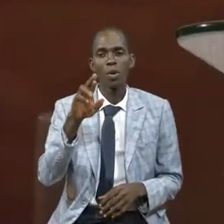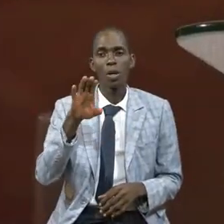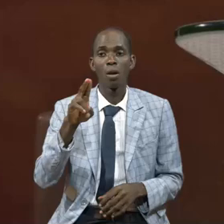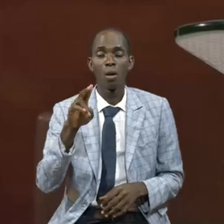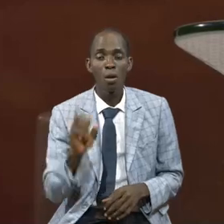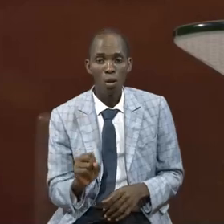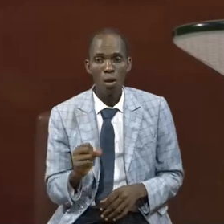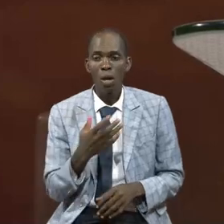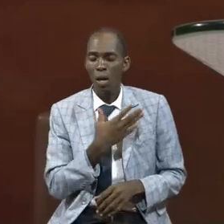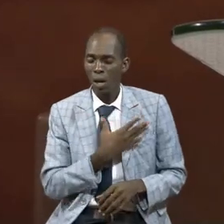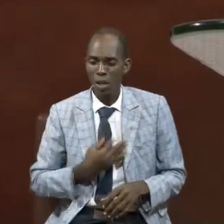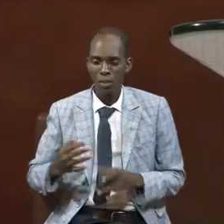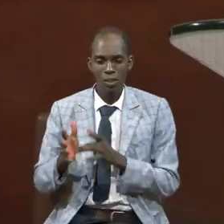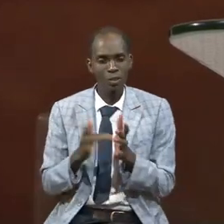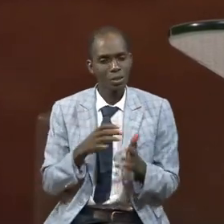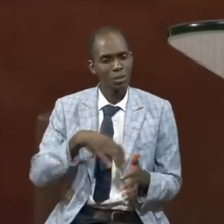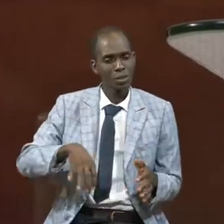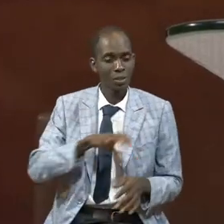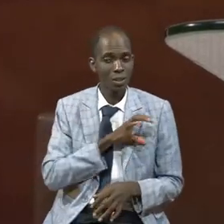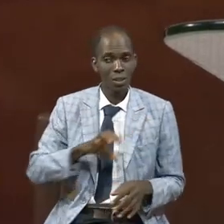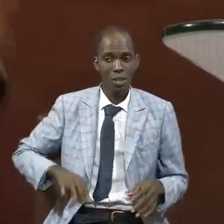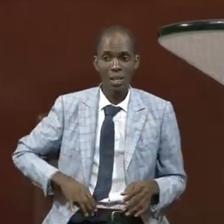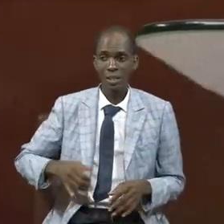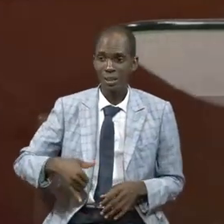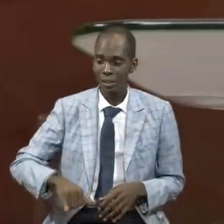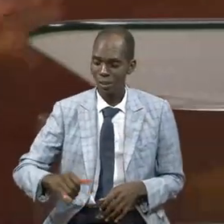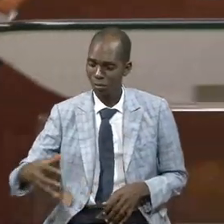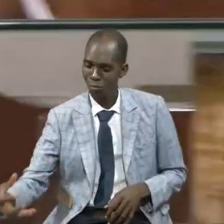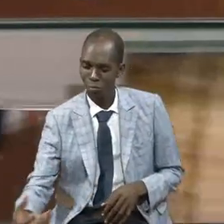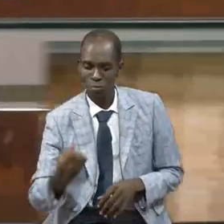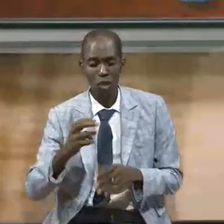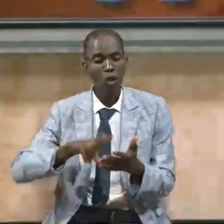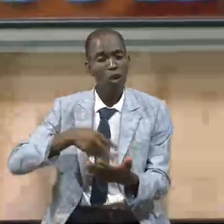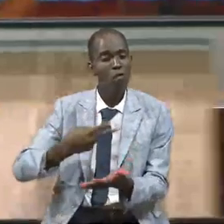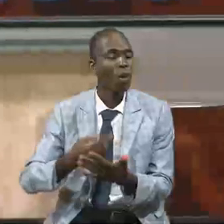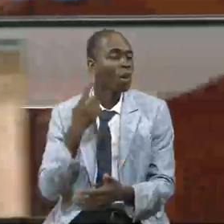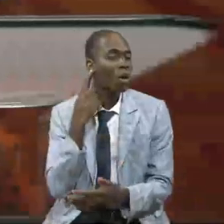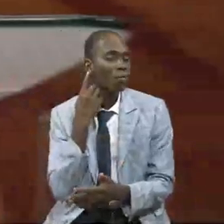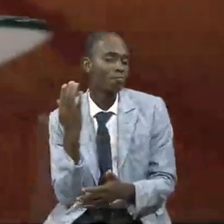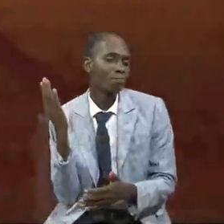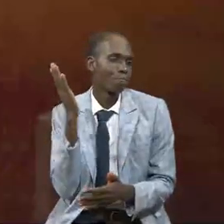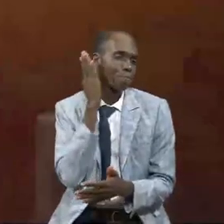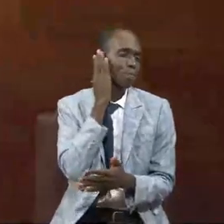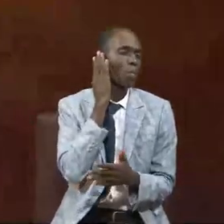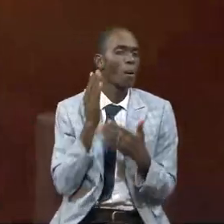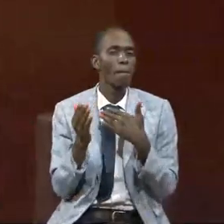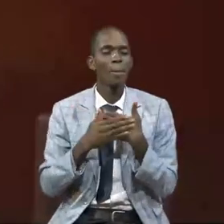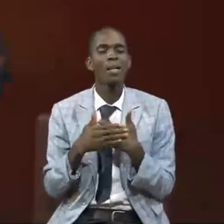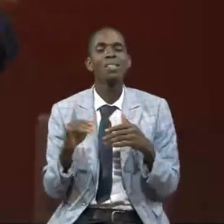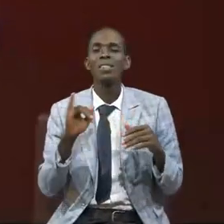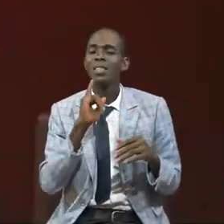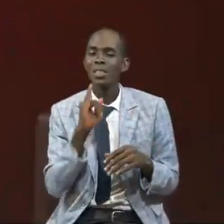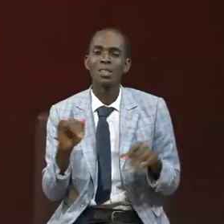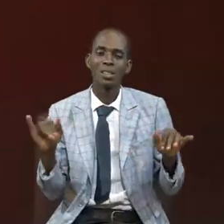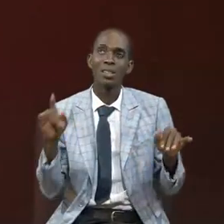aujourd'hui, alors il s'est baissé, il a pris l'oreille et l'a remise à sa place. Le même hier,